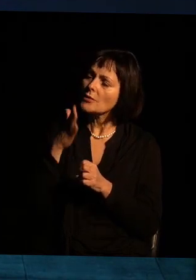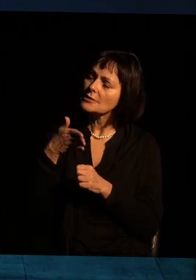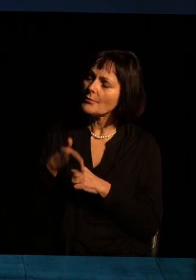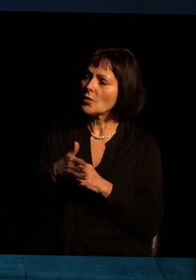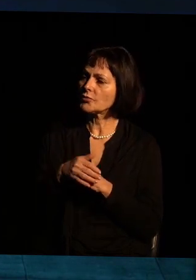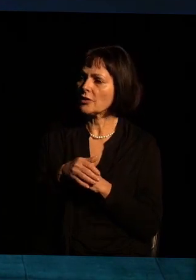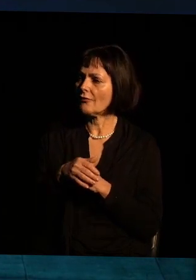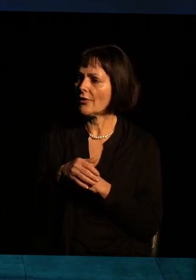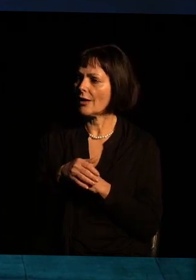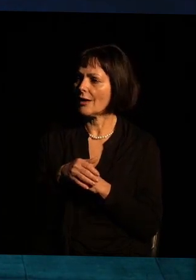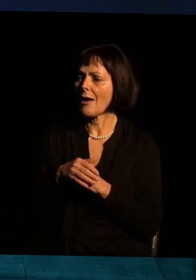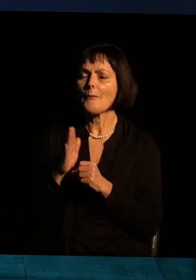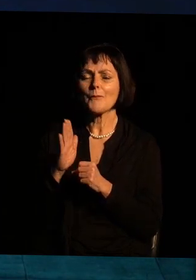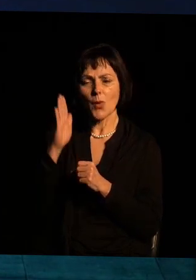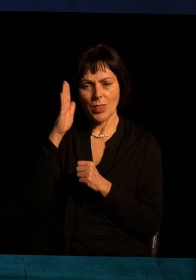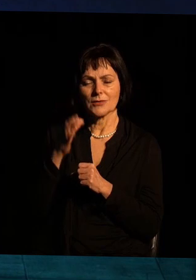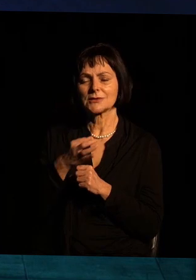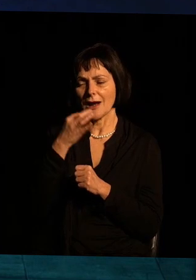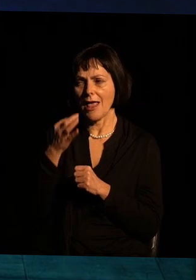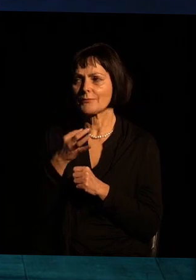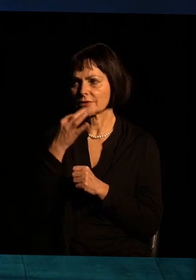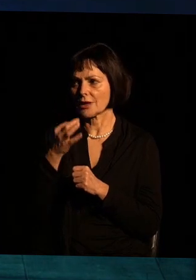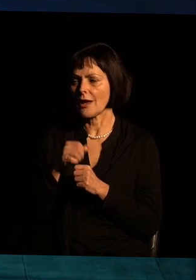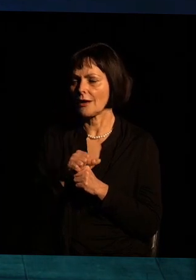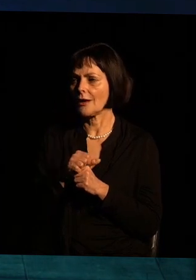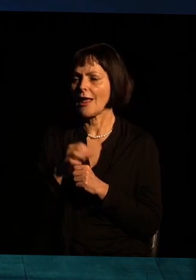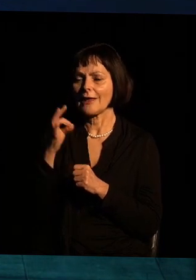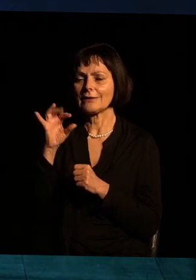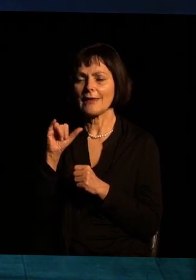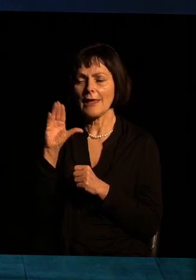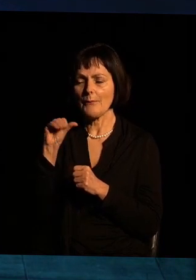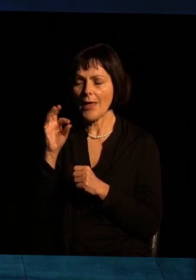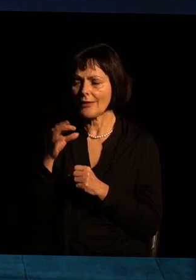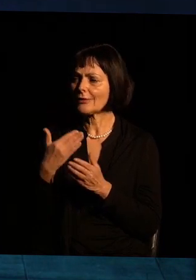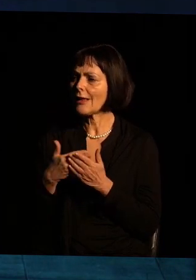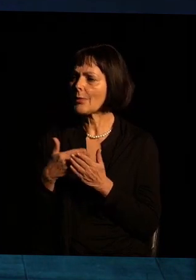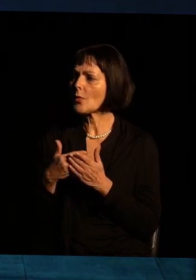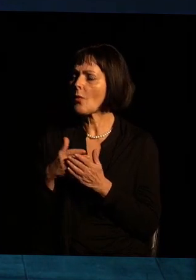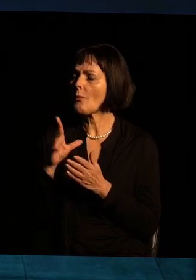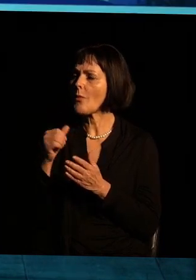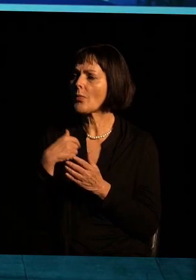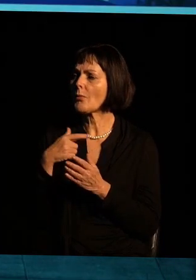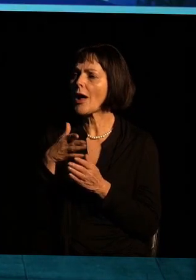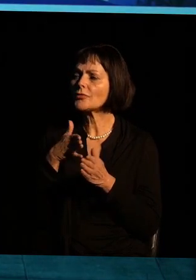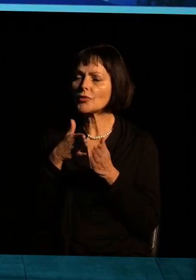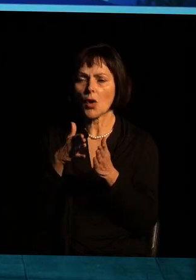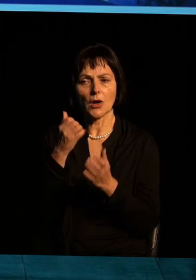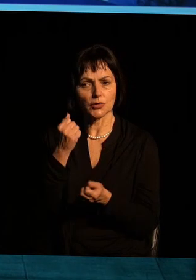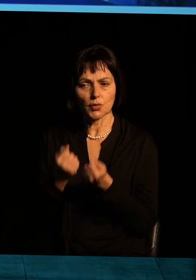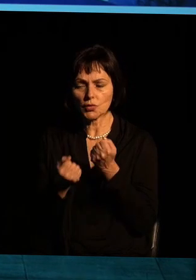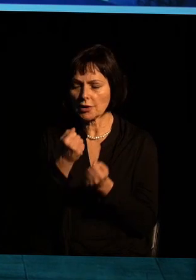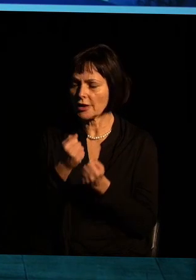południa? Oczywiście od północy, czyli od strony tybetańskiej, dlatego że no, zawsze to była droga